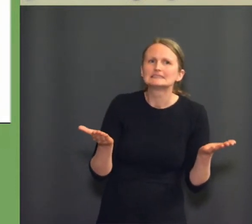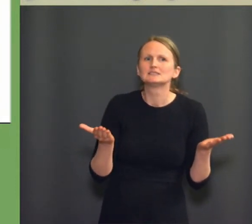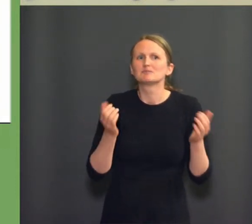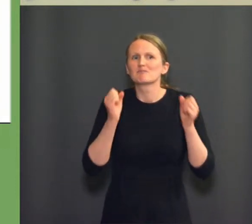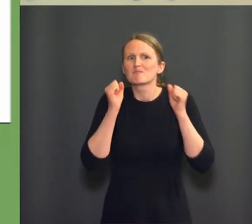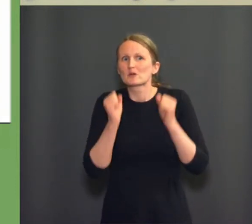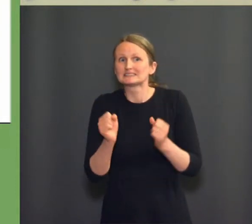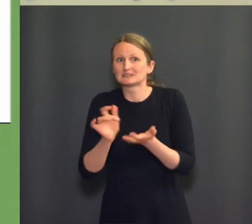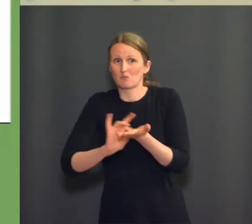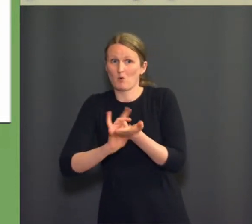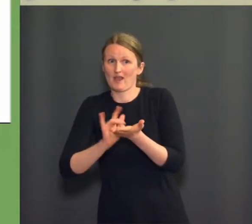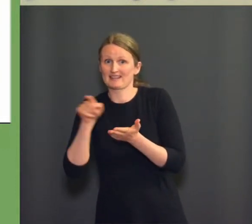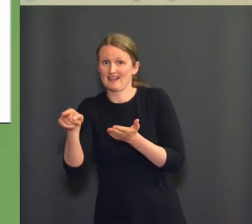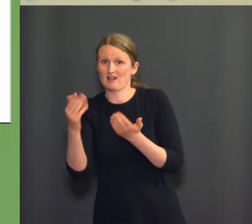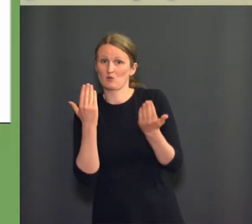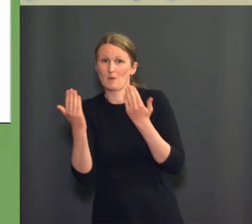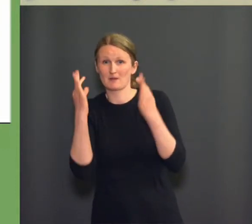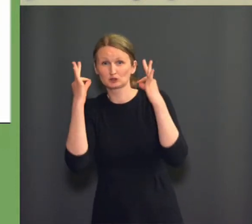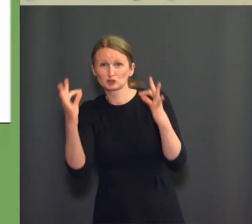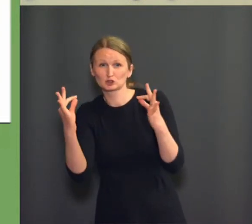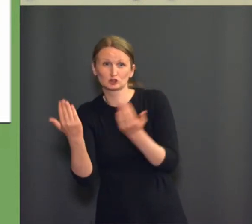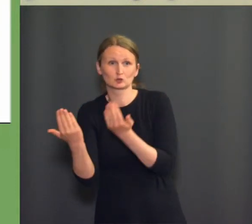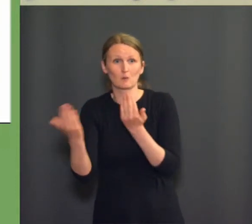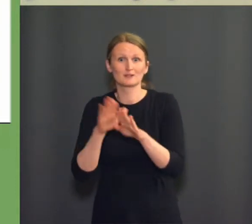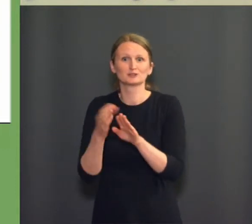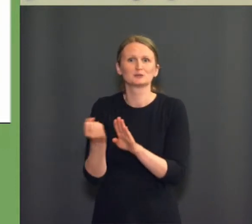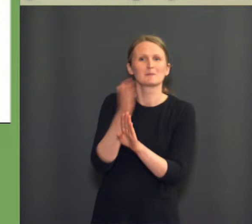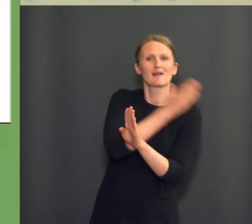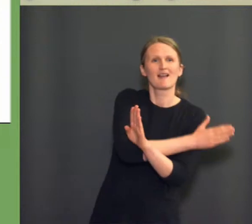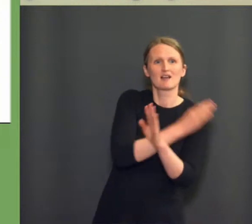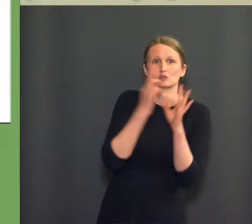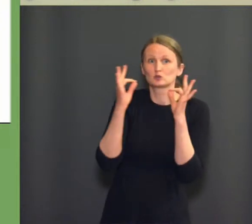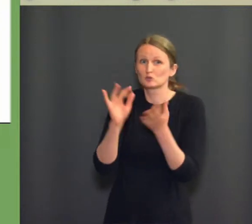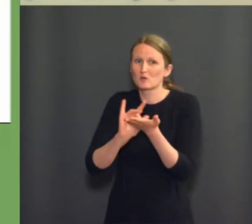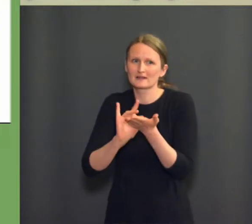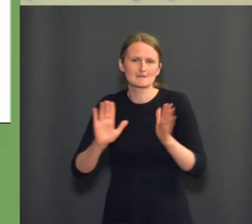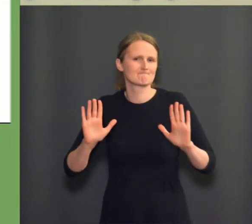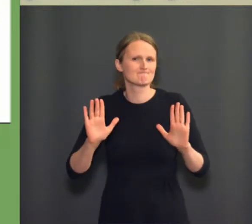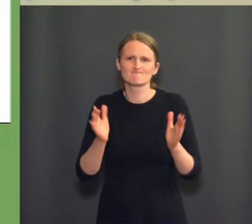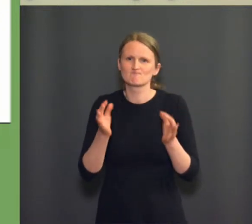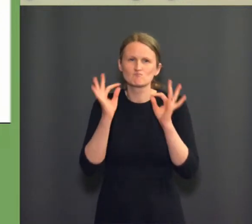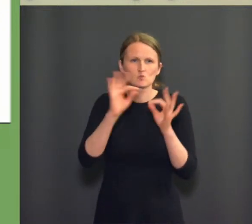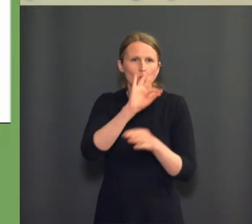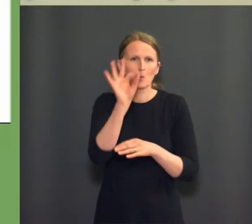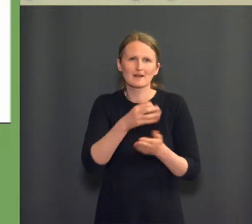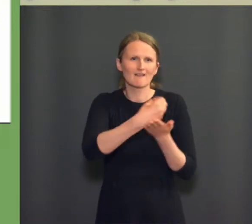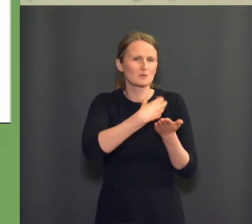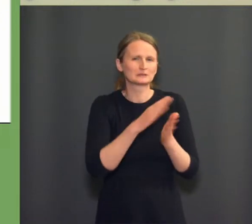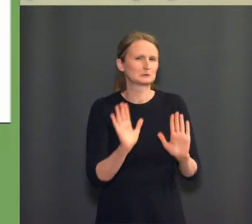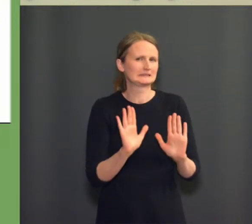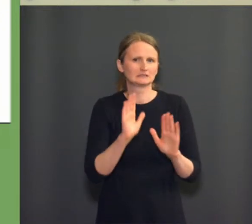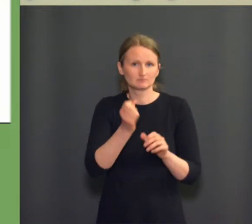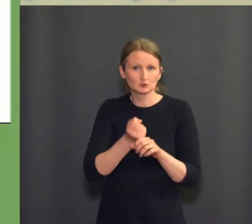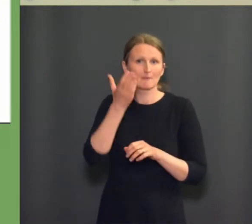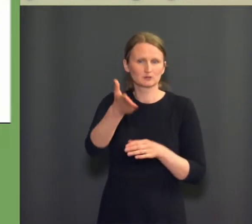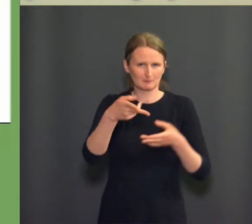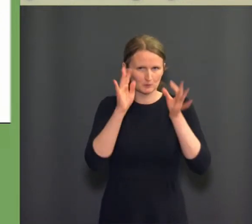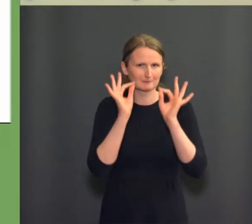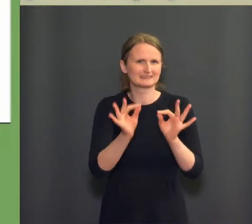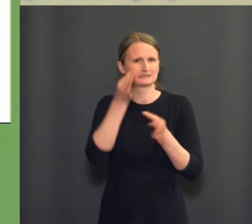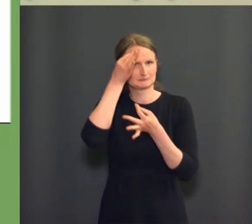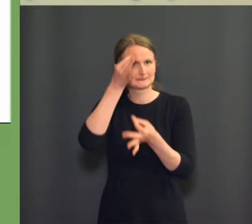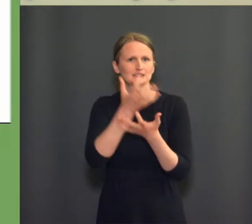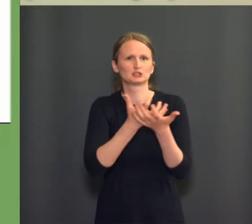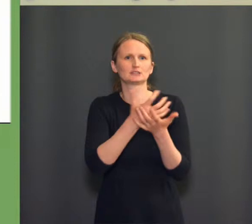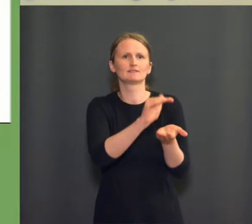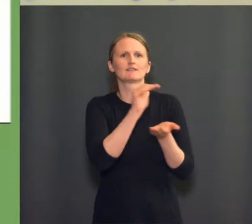hebdomadaire, alors que la semaine prochaine, on aura une certaine surestimation. On sait qu'en période de vacances, et tout spécialement lors